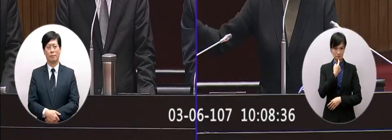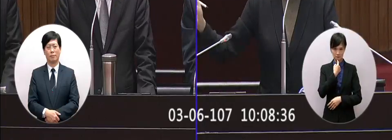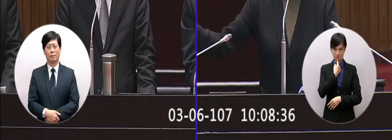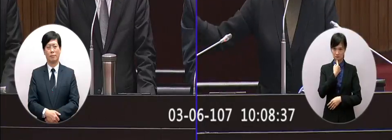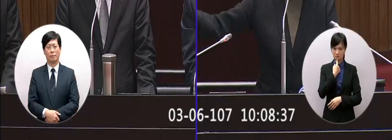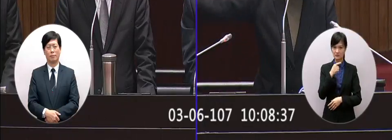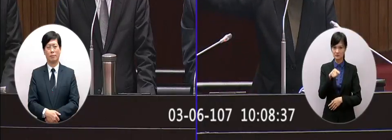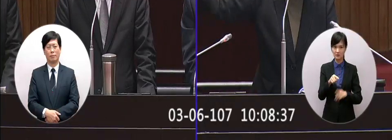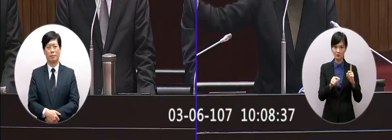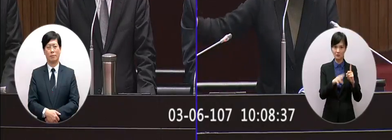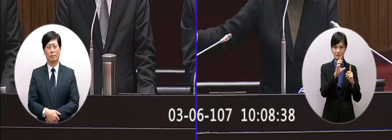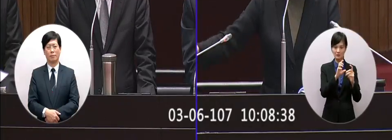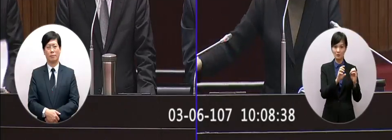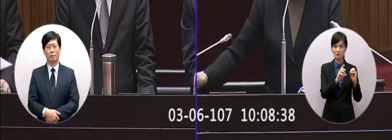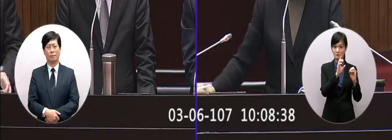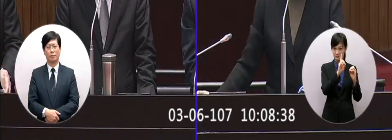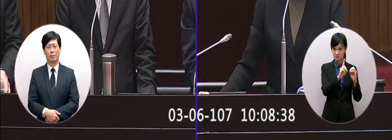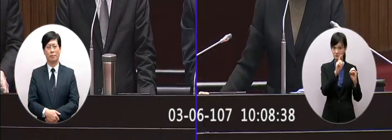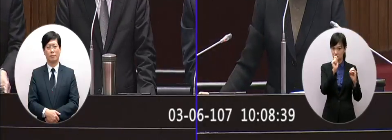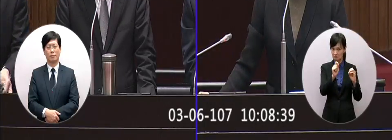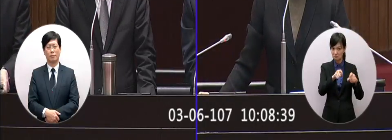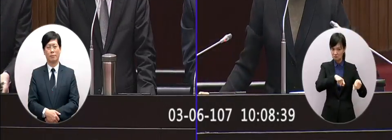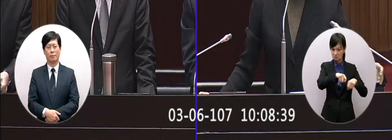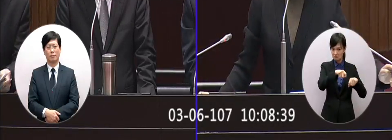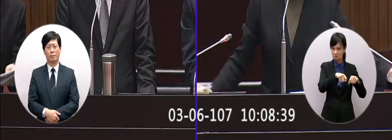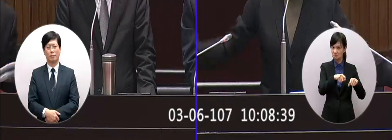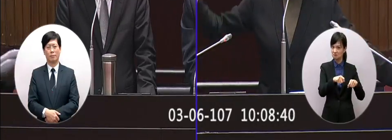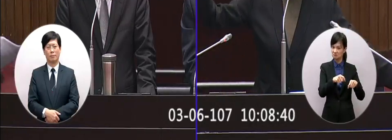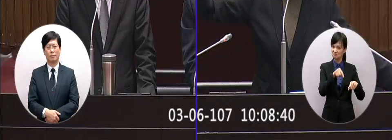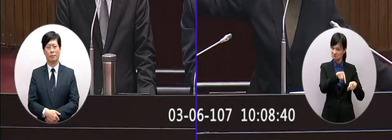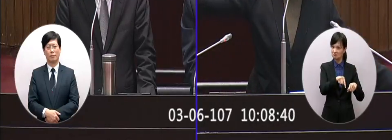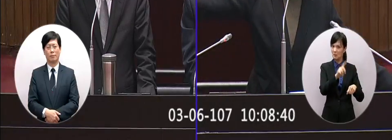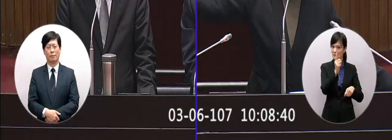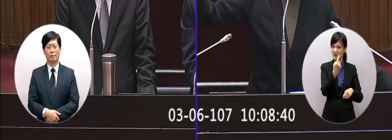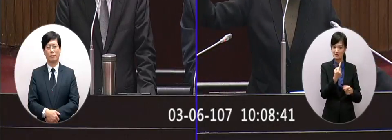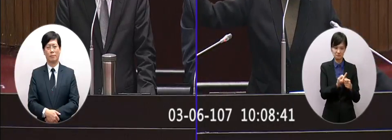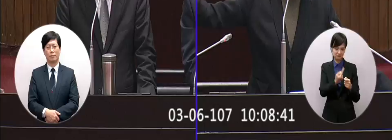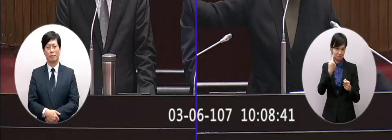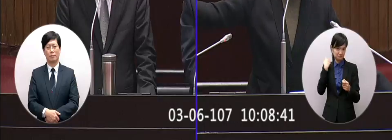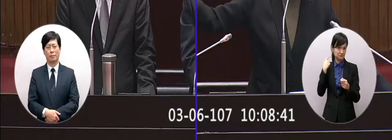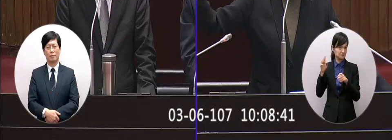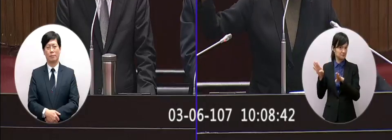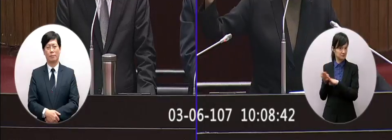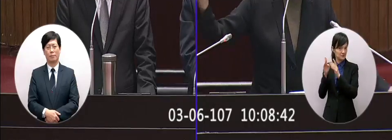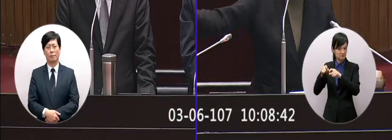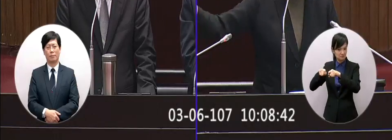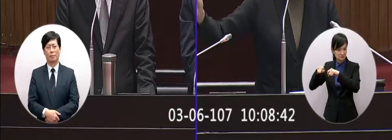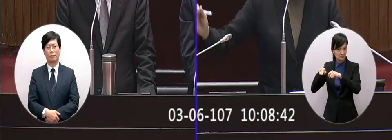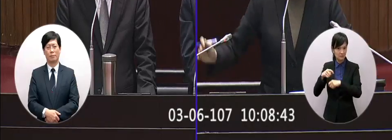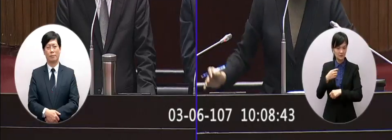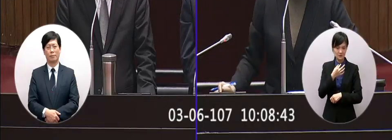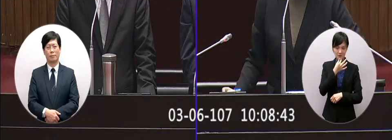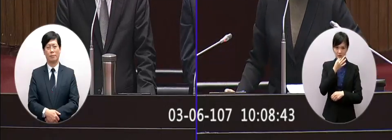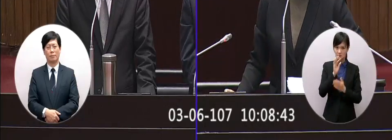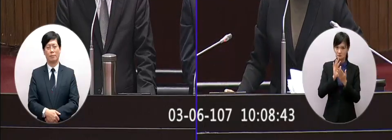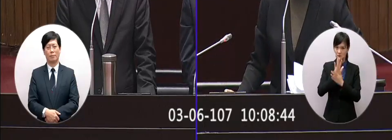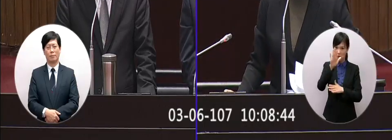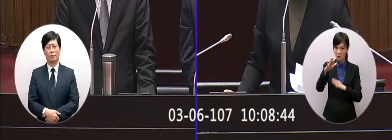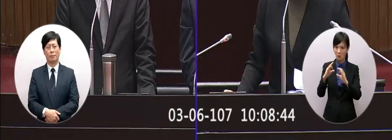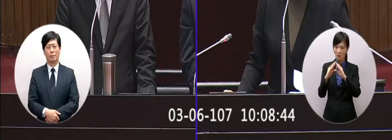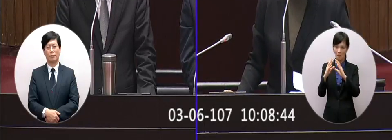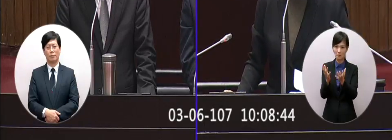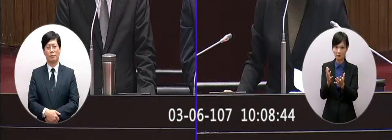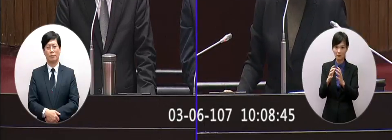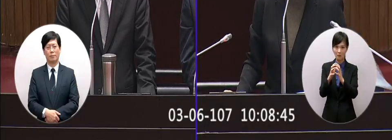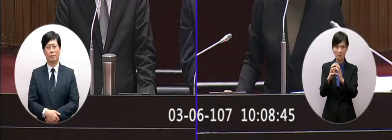局早就在1年前开始了，所以你们早就为 ODA 可能倒债的危机埋